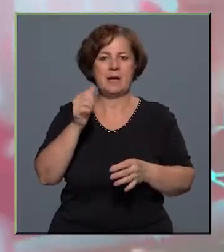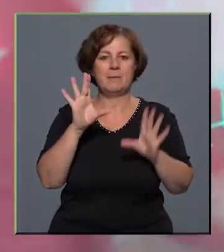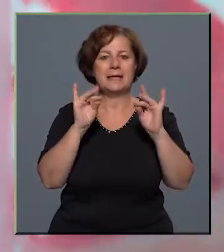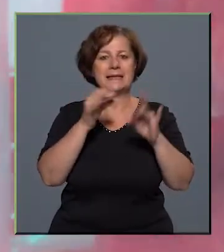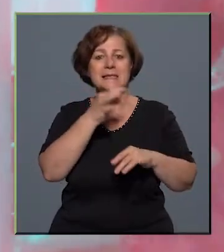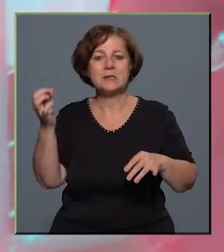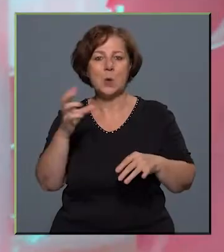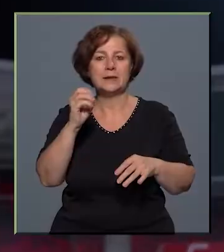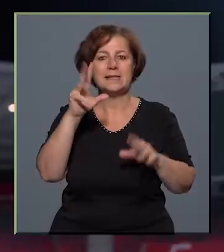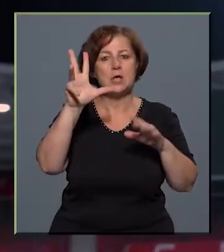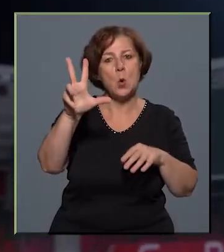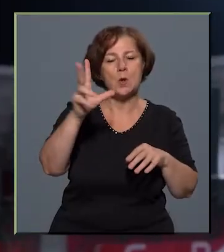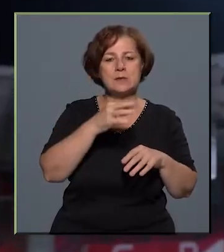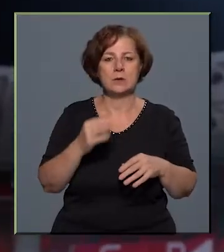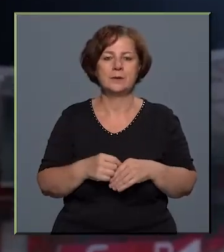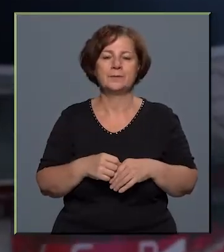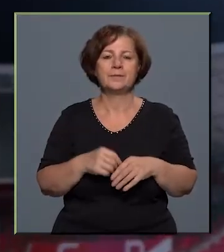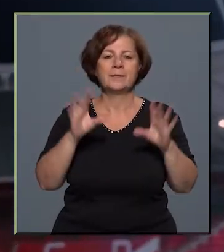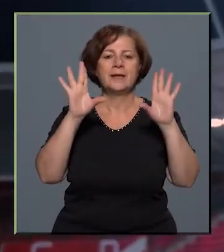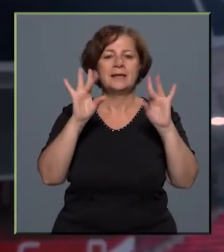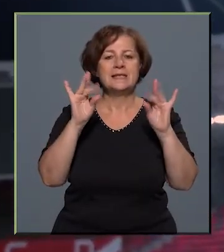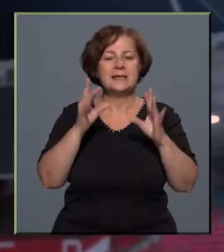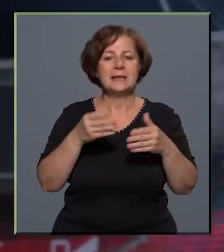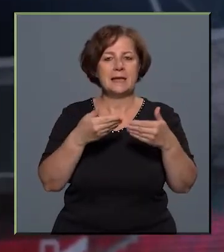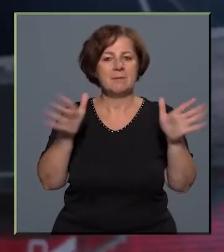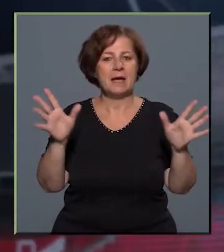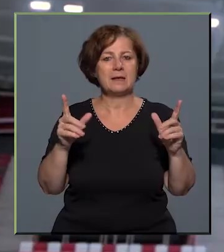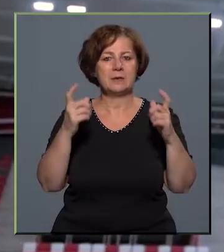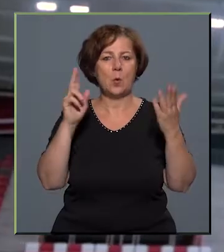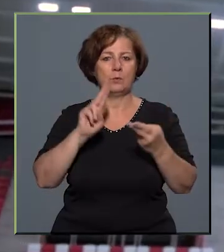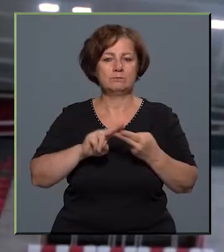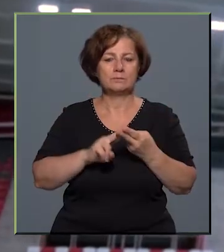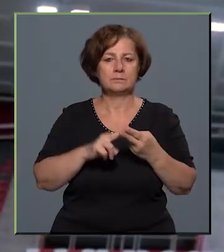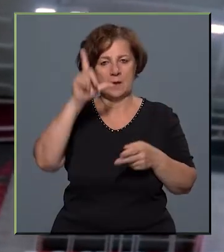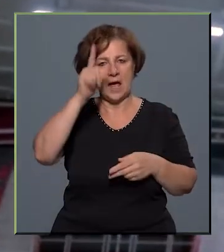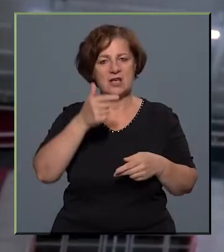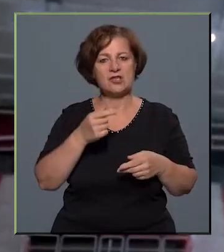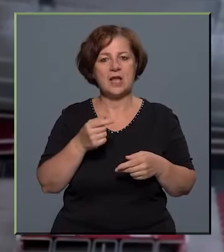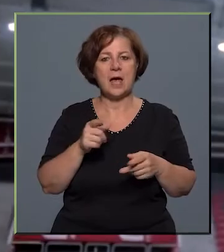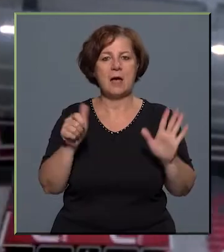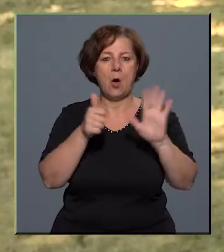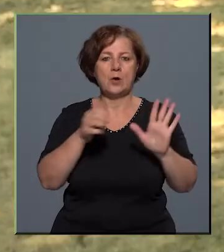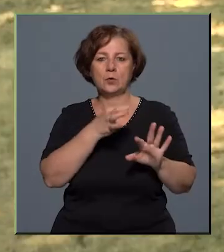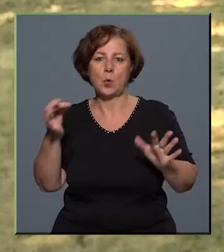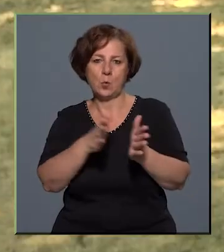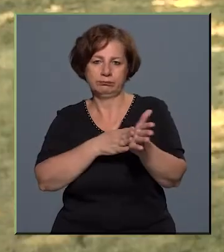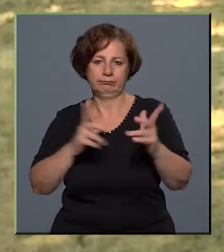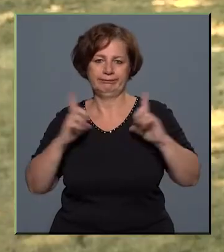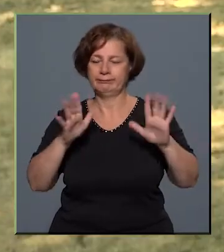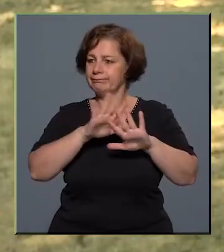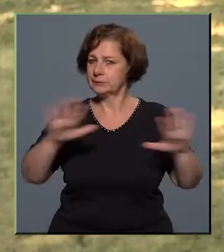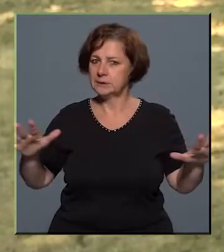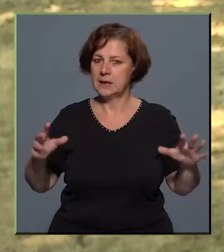10-től 18-áig, szeptember 10-én egy megnyitó gálával várunk mindenkit este 6-tól, 6 órai kezdettel. Itt lesz egy